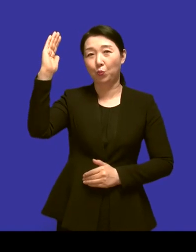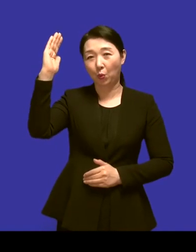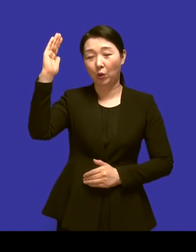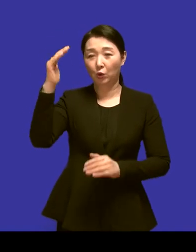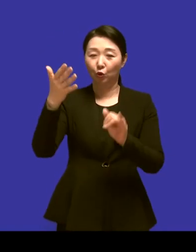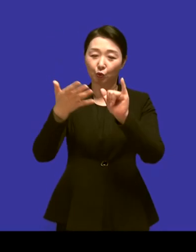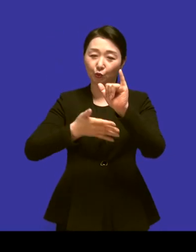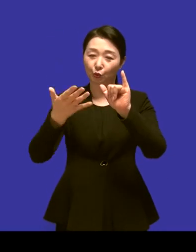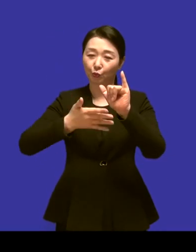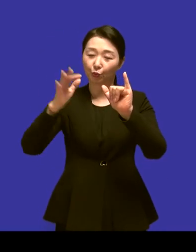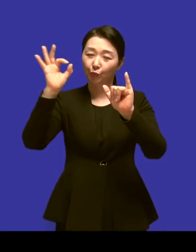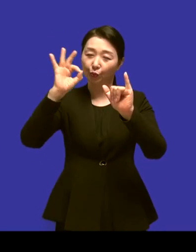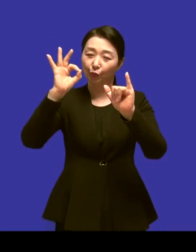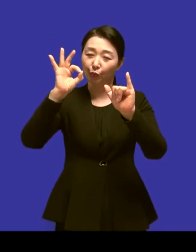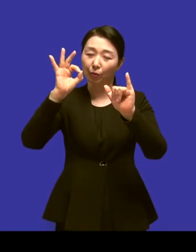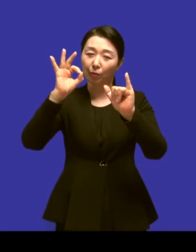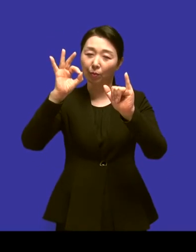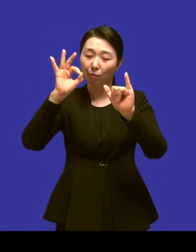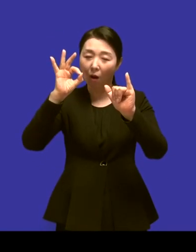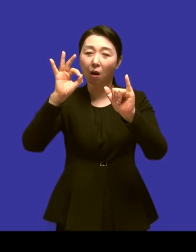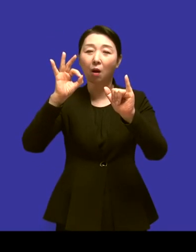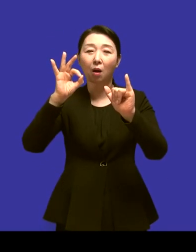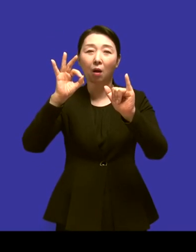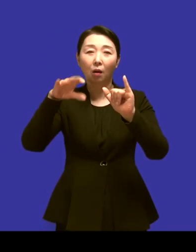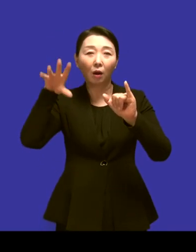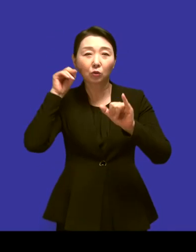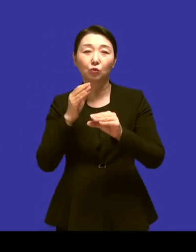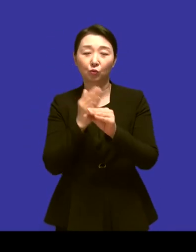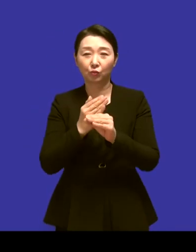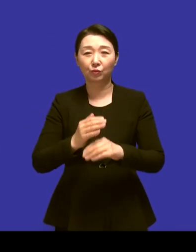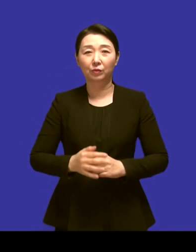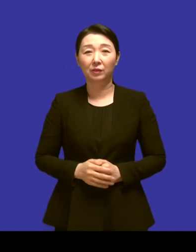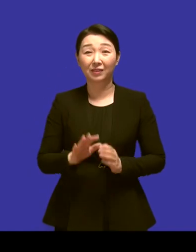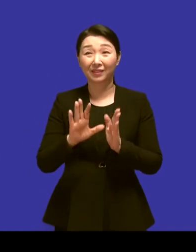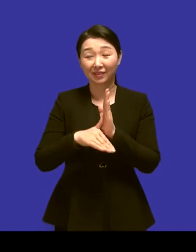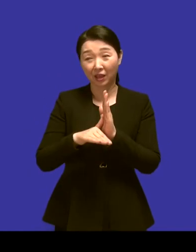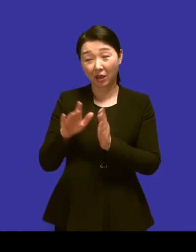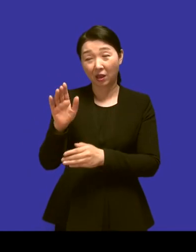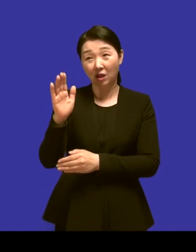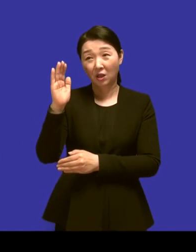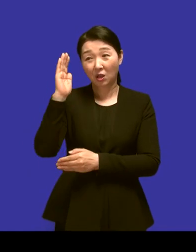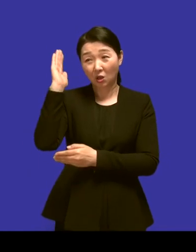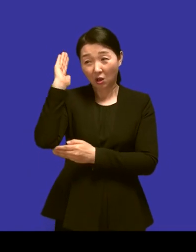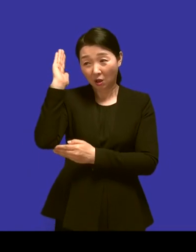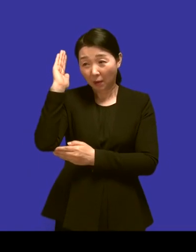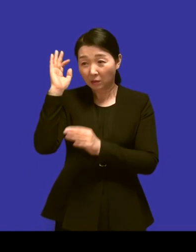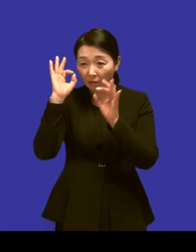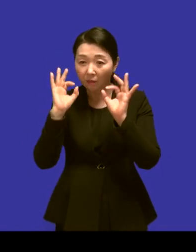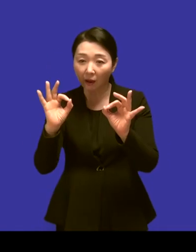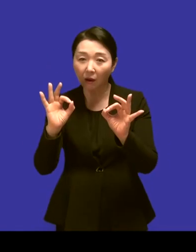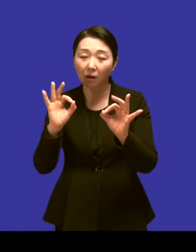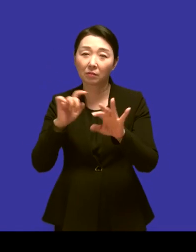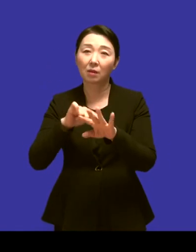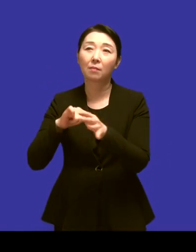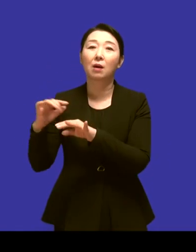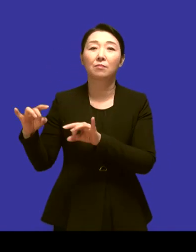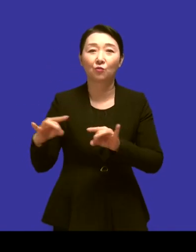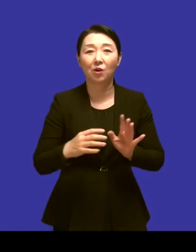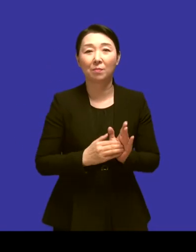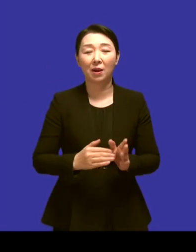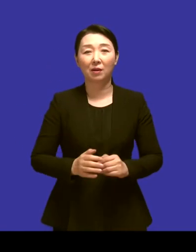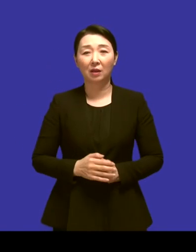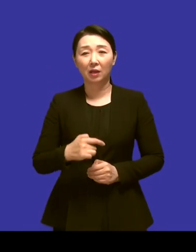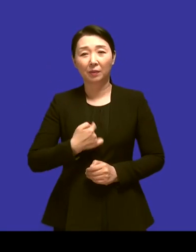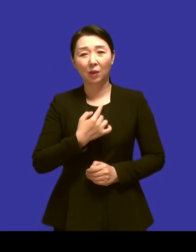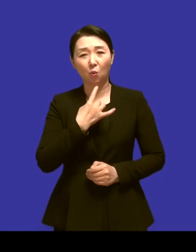그냥 유튜브에서 찾아서 이렇게 듣고 있었는데 어머나. 거기에서 나왔던 말씀이 이렇게 설교 말씀이 너무 예. 제 마음에 와닿고 예.